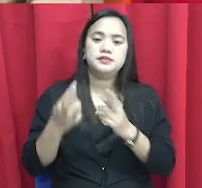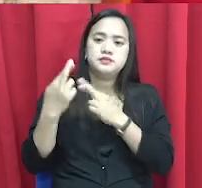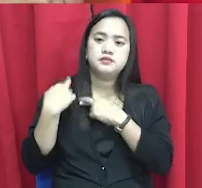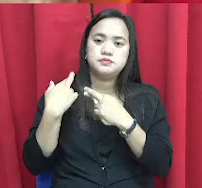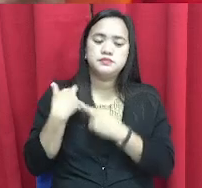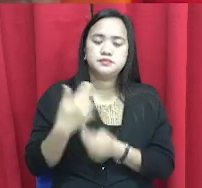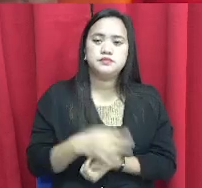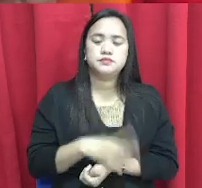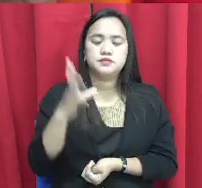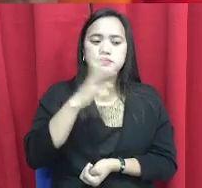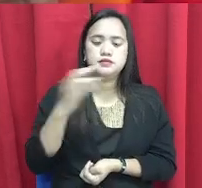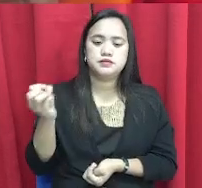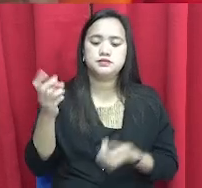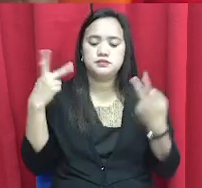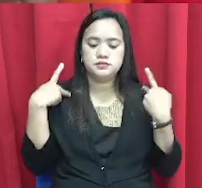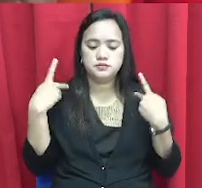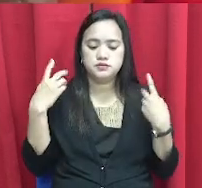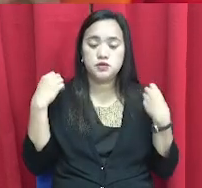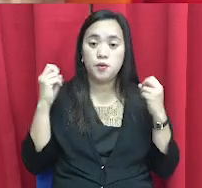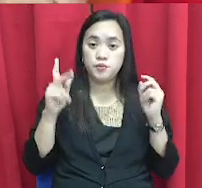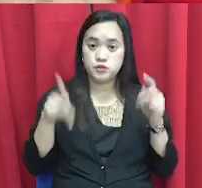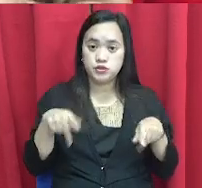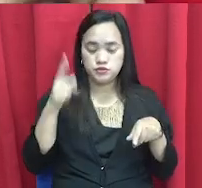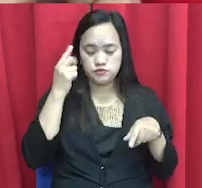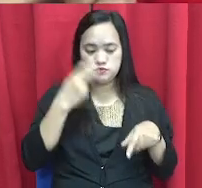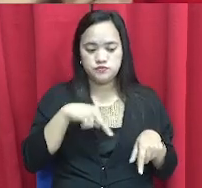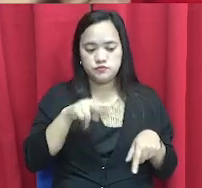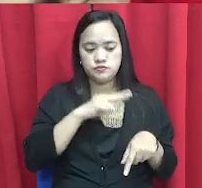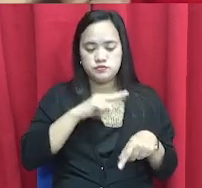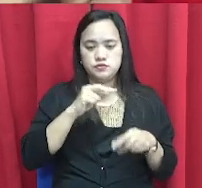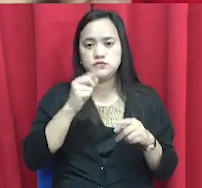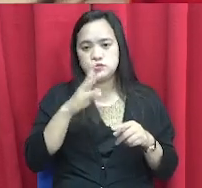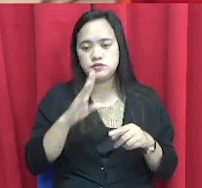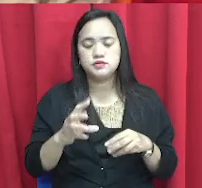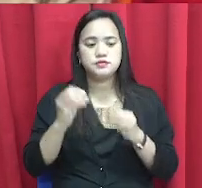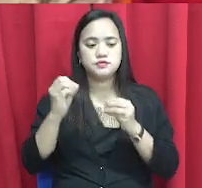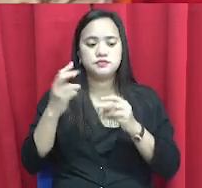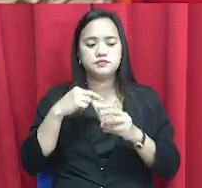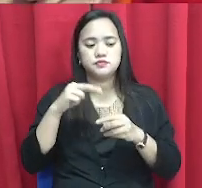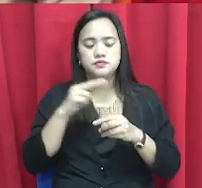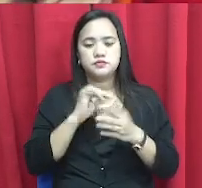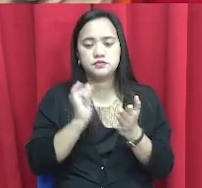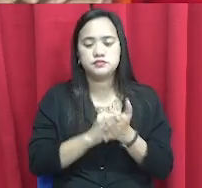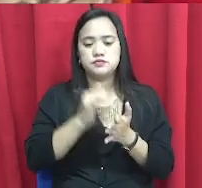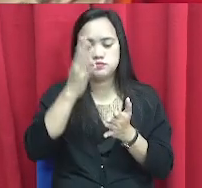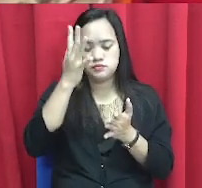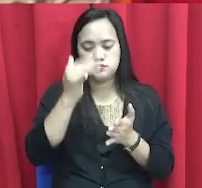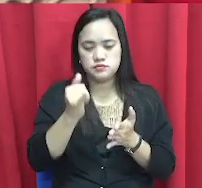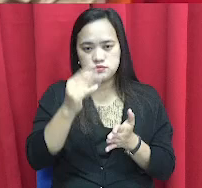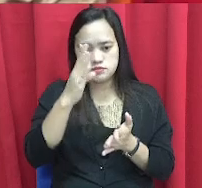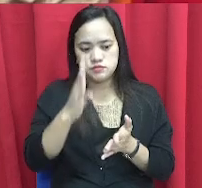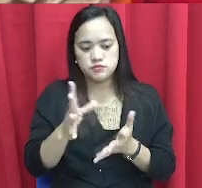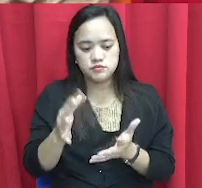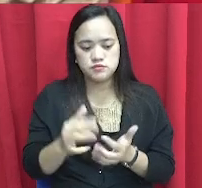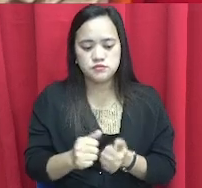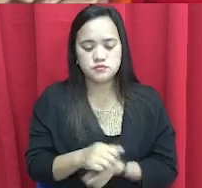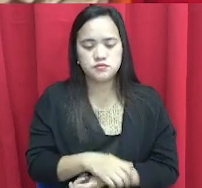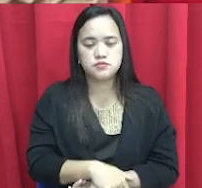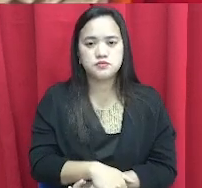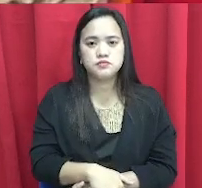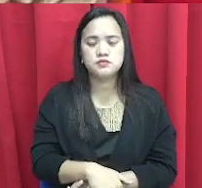and privilege na ipinagkaloob ng Diyos na ang kanyang nais sa ating family ay maisakatuparan